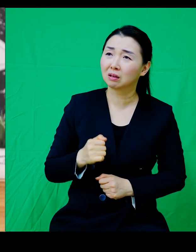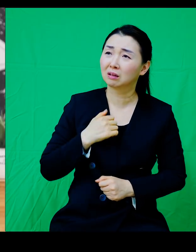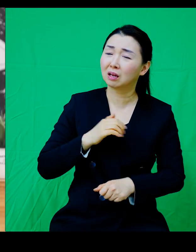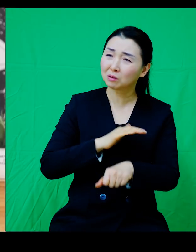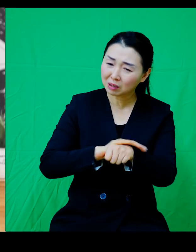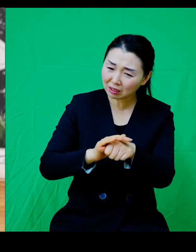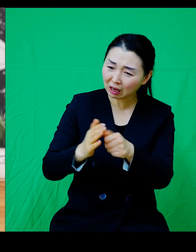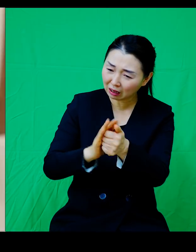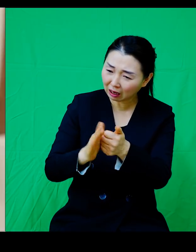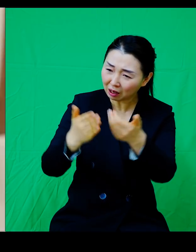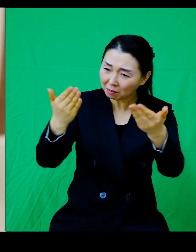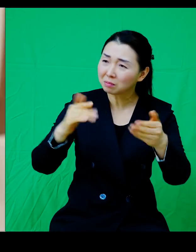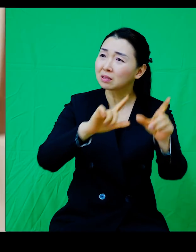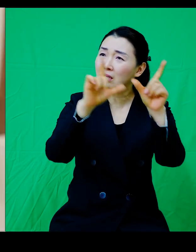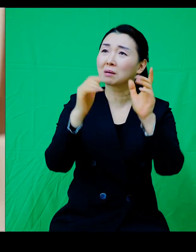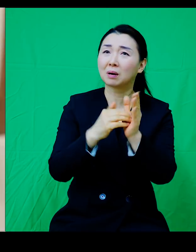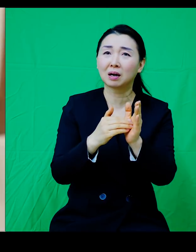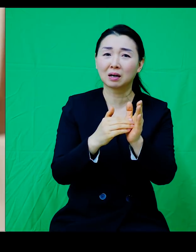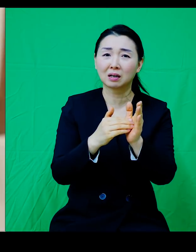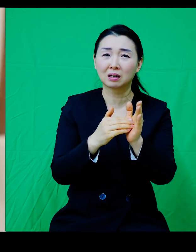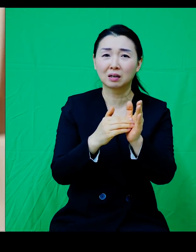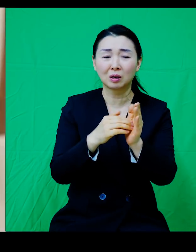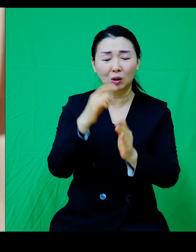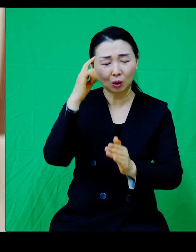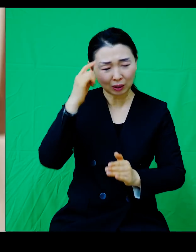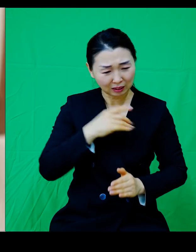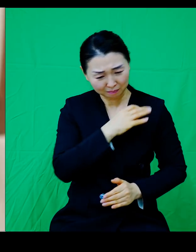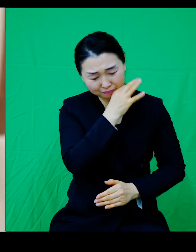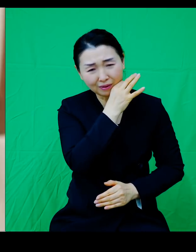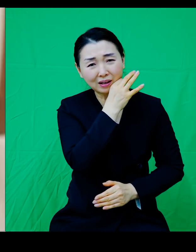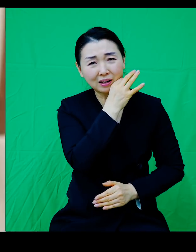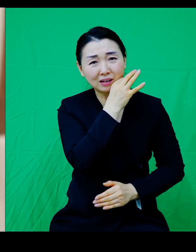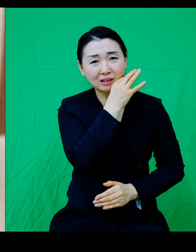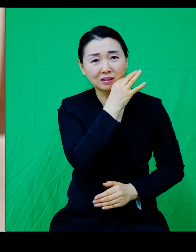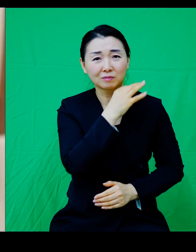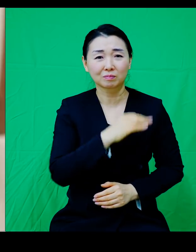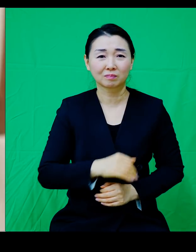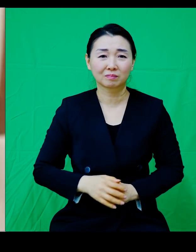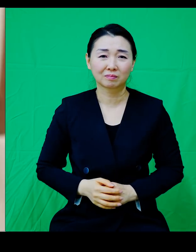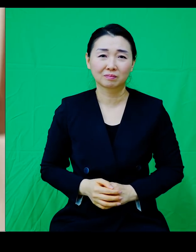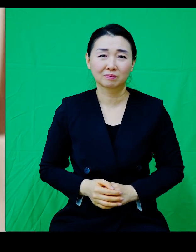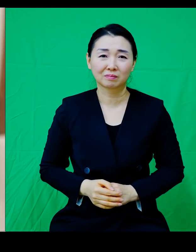그냥 대우받으면서 살았을 텐데 그래서 너무 수치스럽고